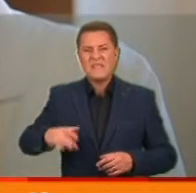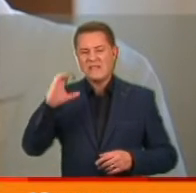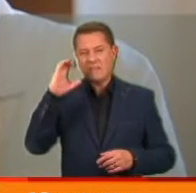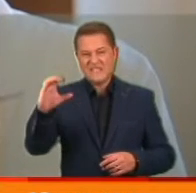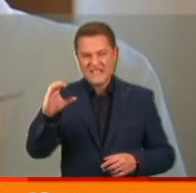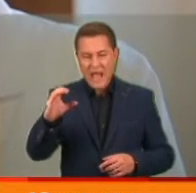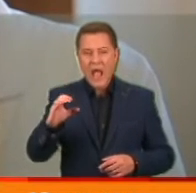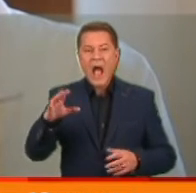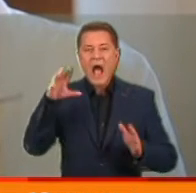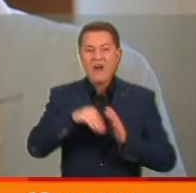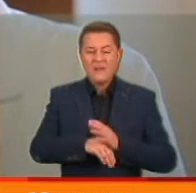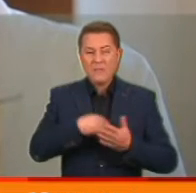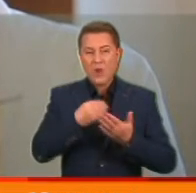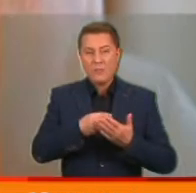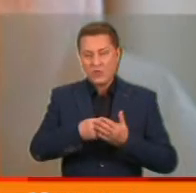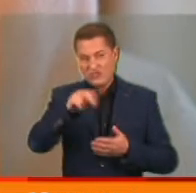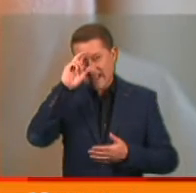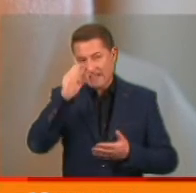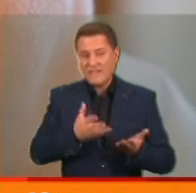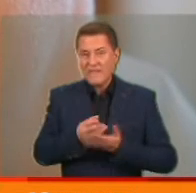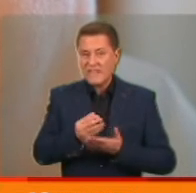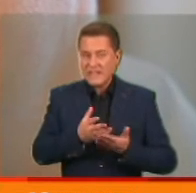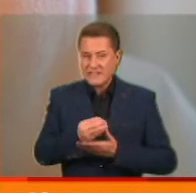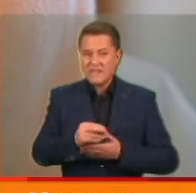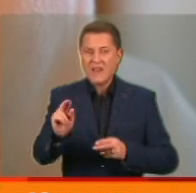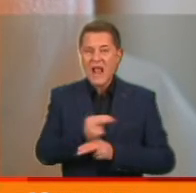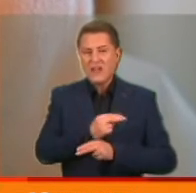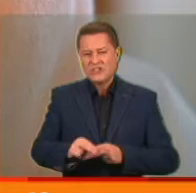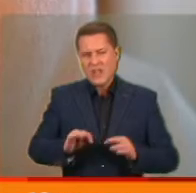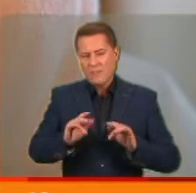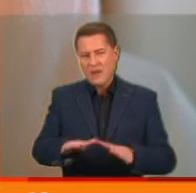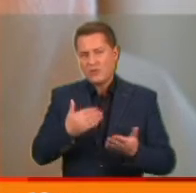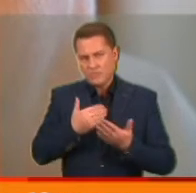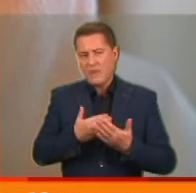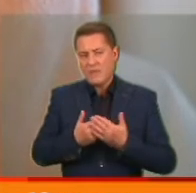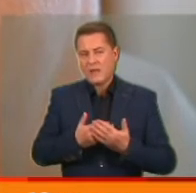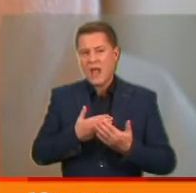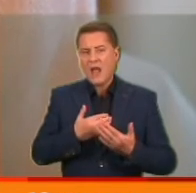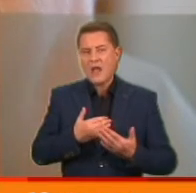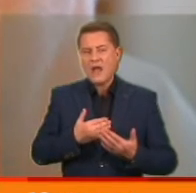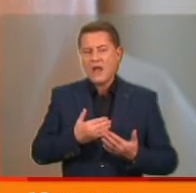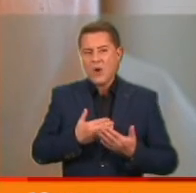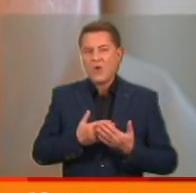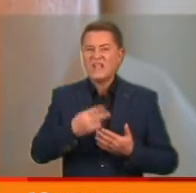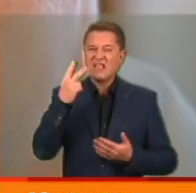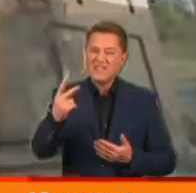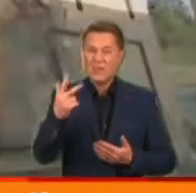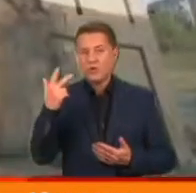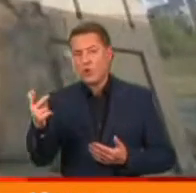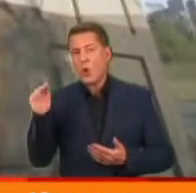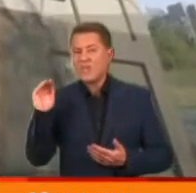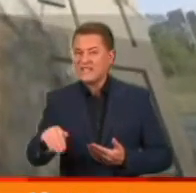рамках бюджетного фінансування лікування пройдуть приблизно около 2-3